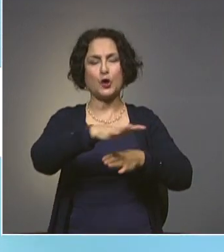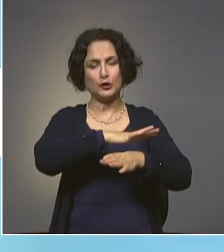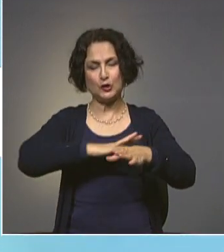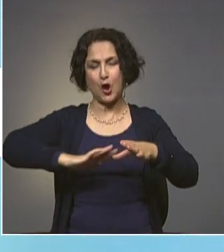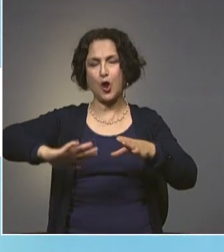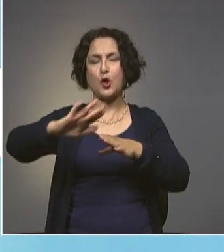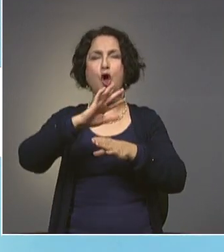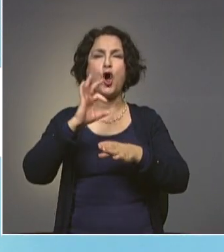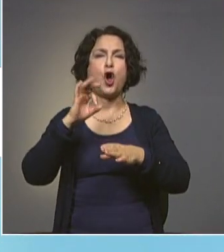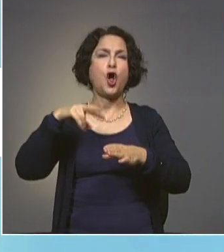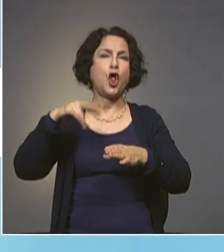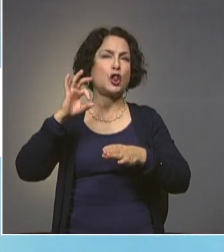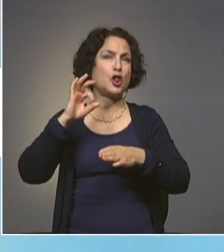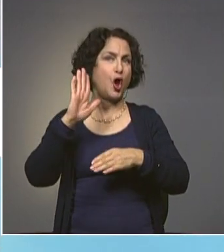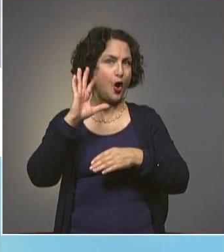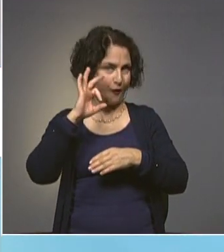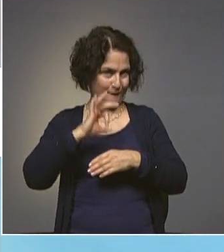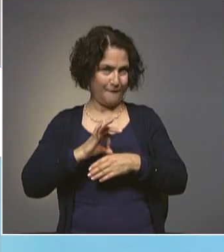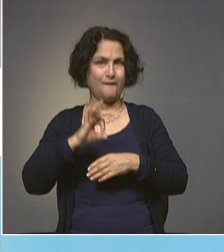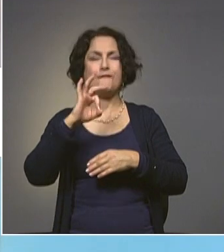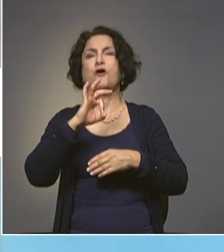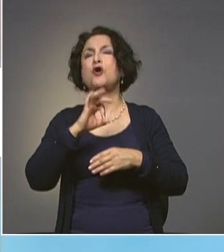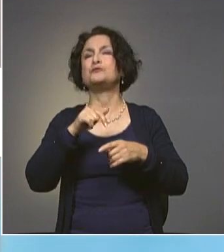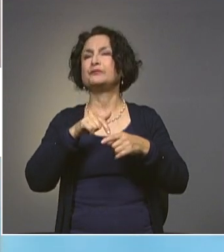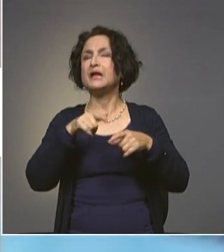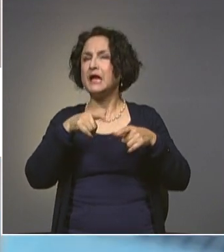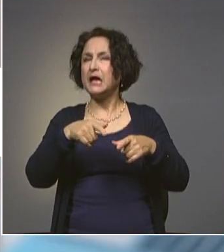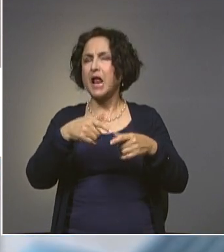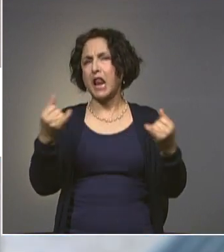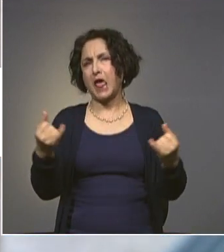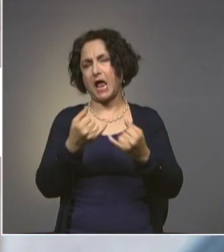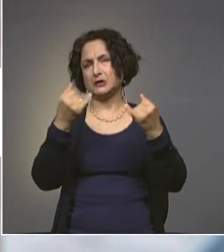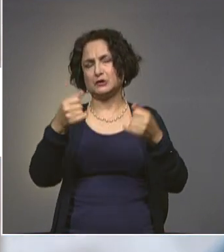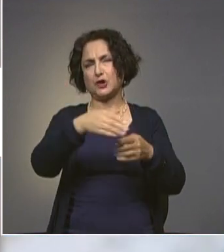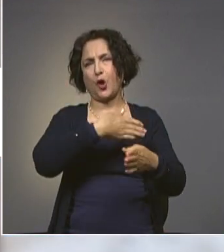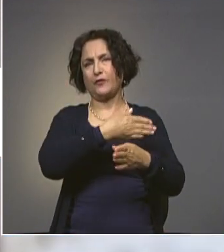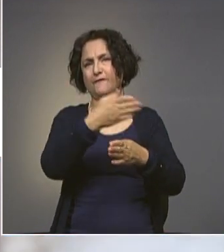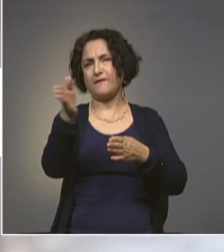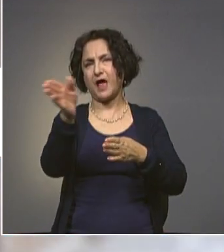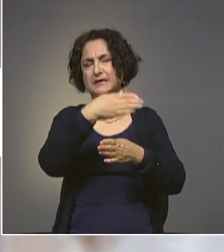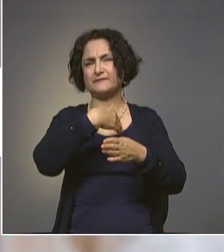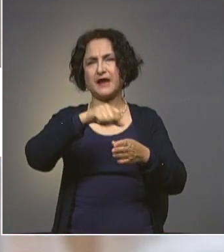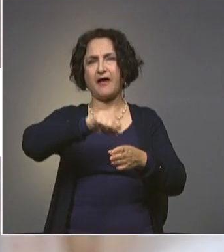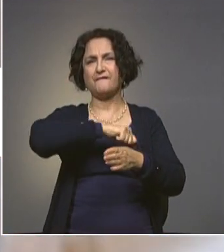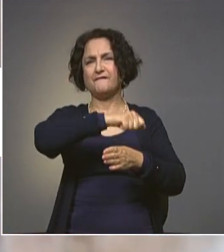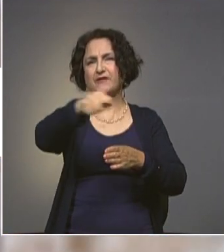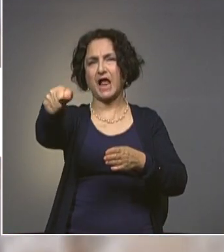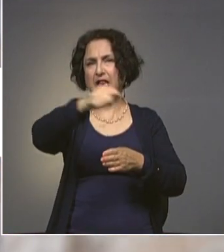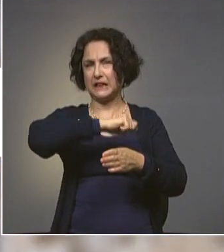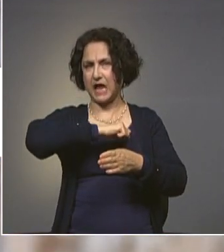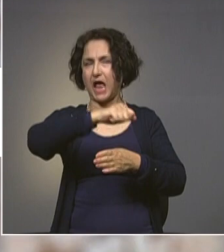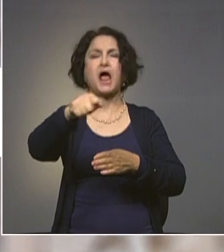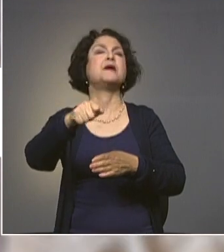което намалява триенето между двата камъка. Било е лесно вратата да се отваря и затваря, като има механизъм и за затваряне